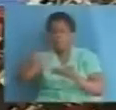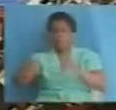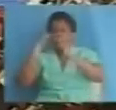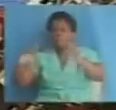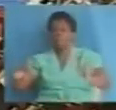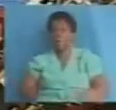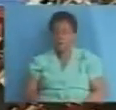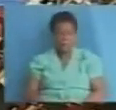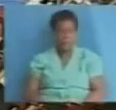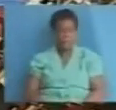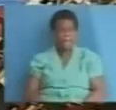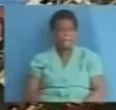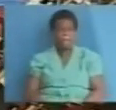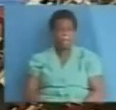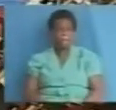wazir majibu